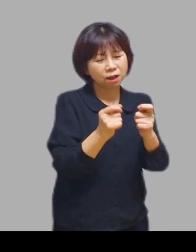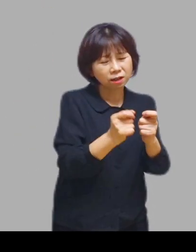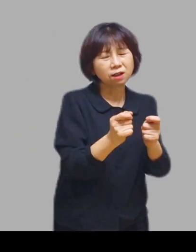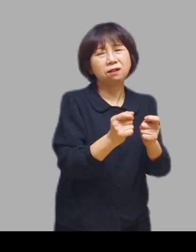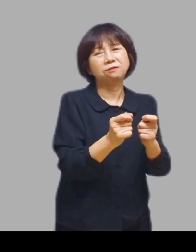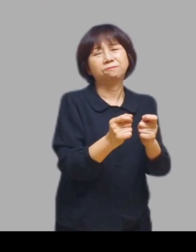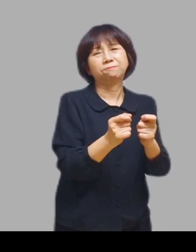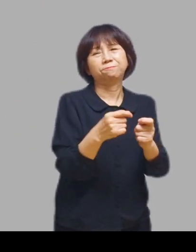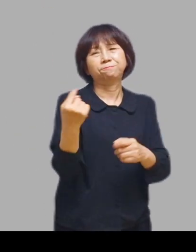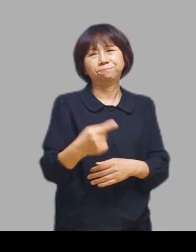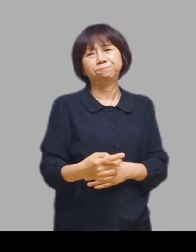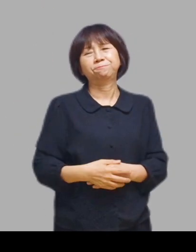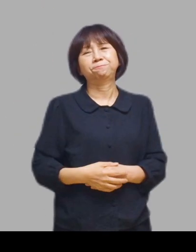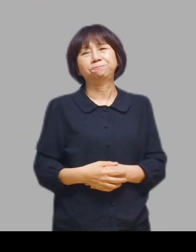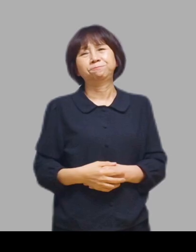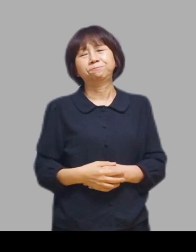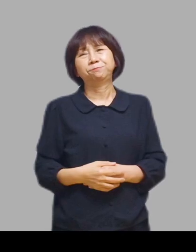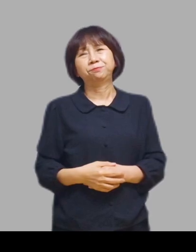들어오셨습니다.